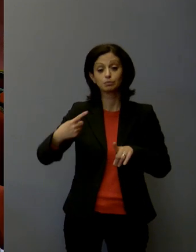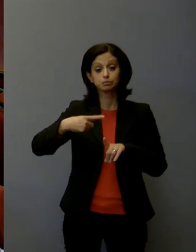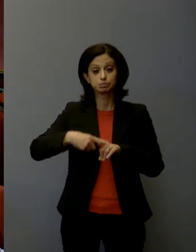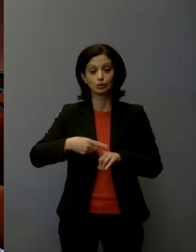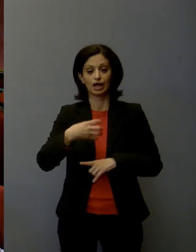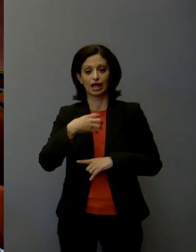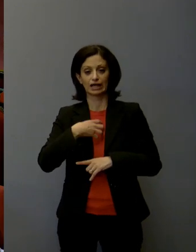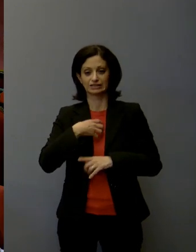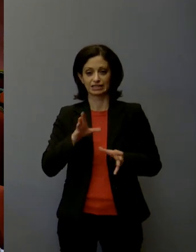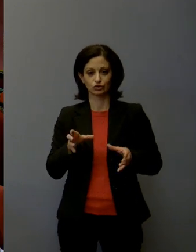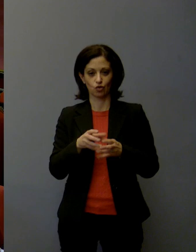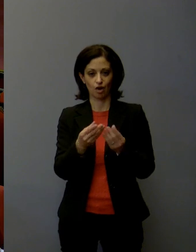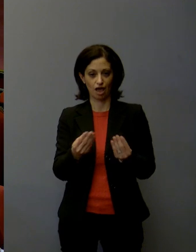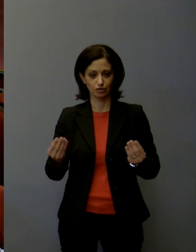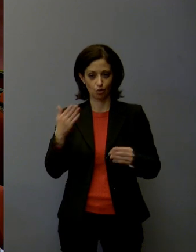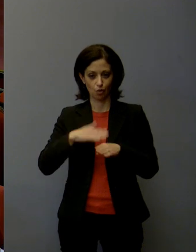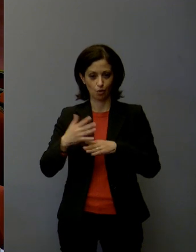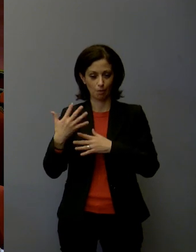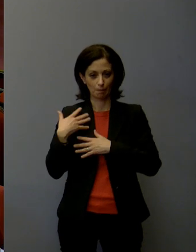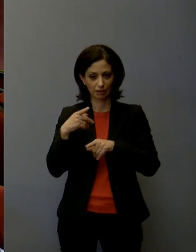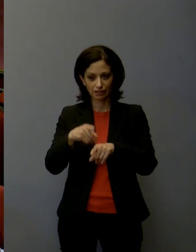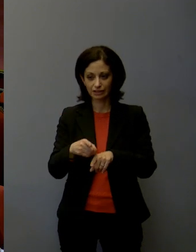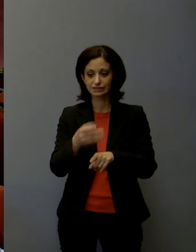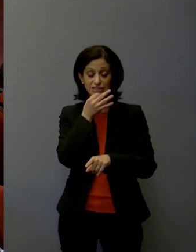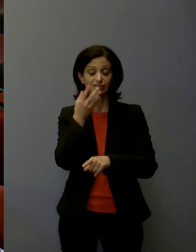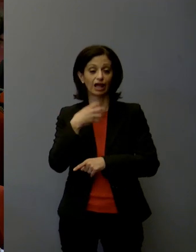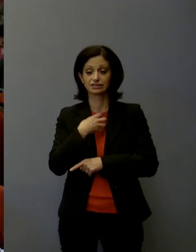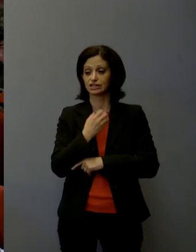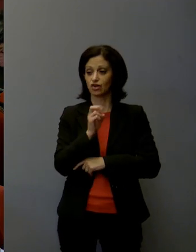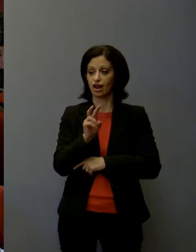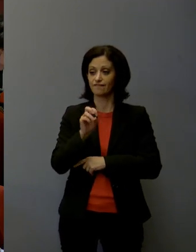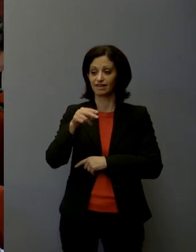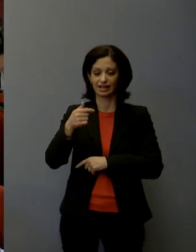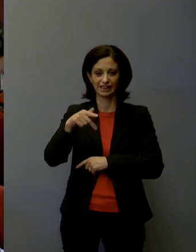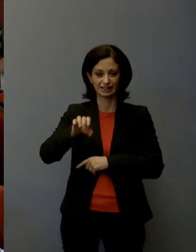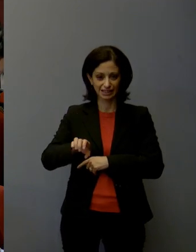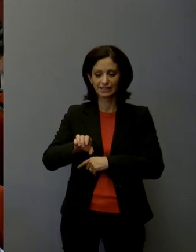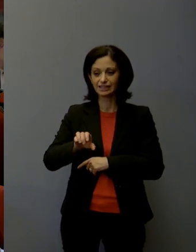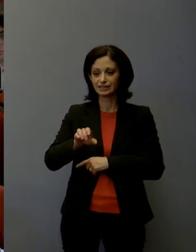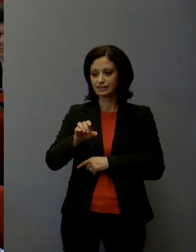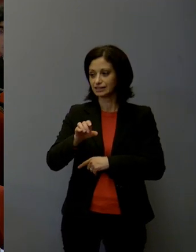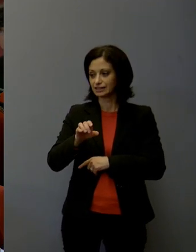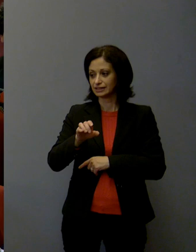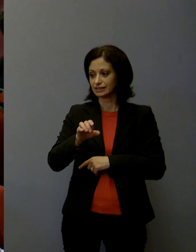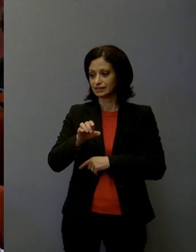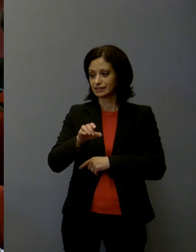l'assessorato competente Quindi con l'assessore avvenente rispetto a una proposta